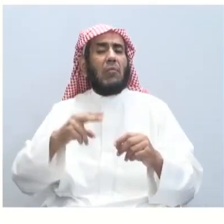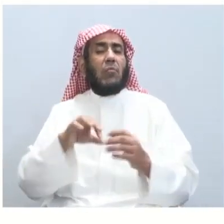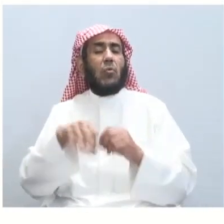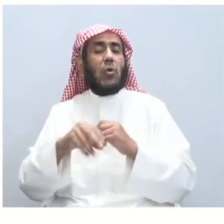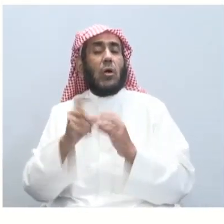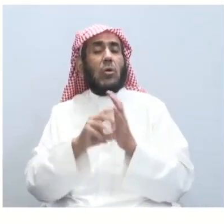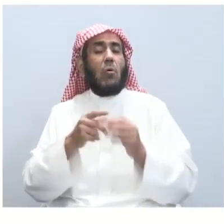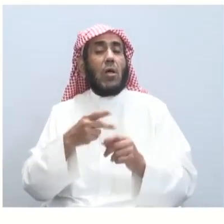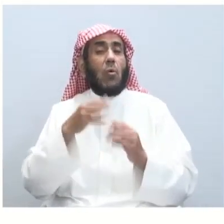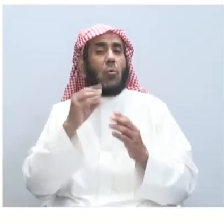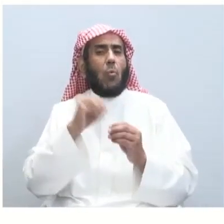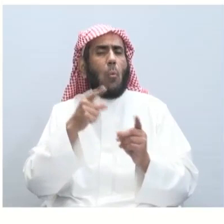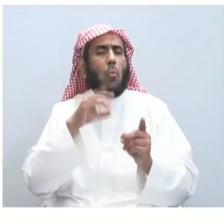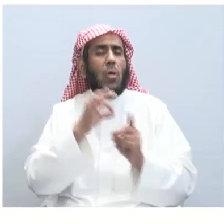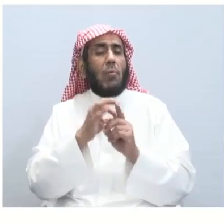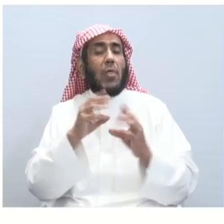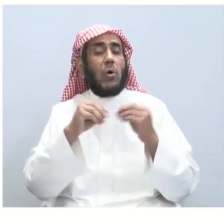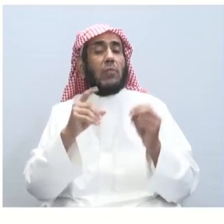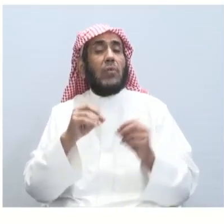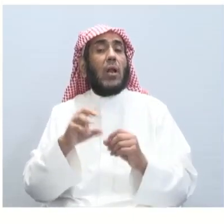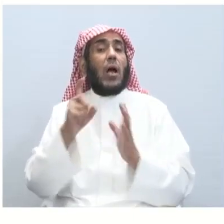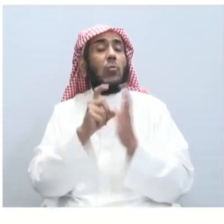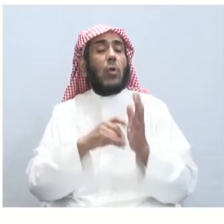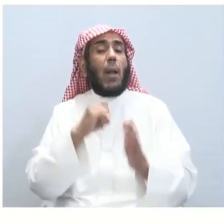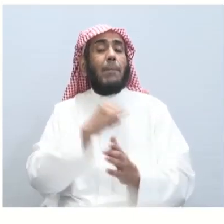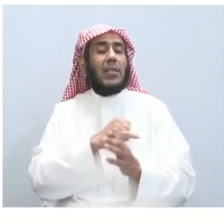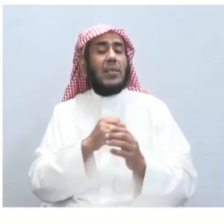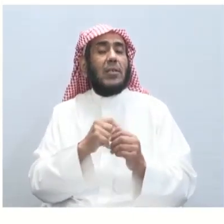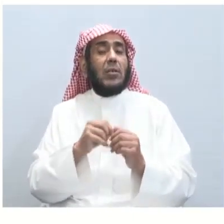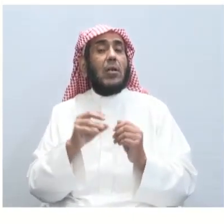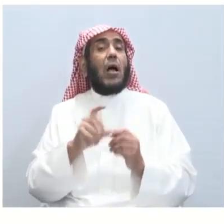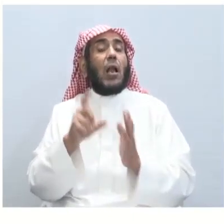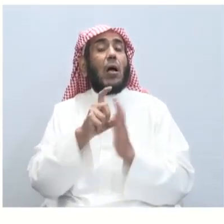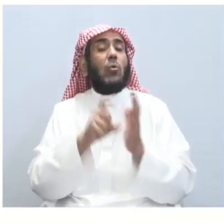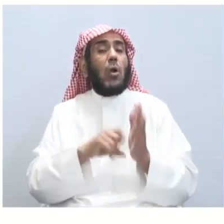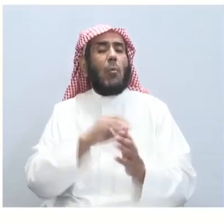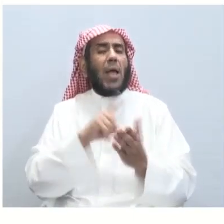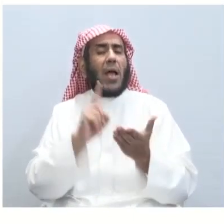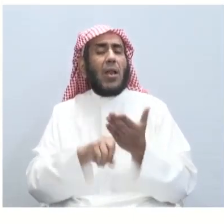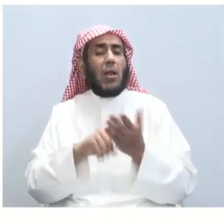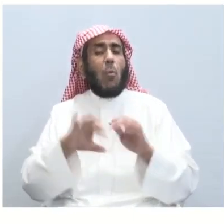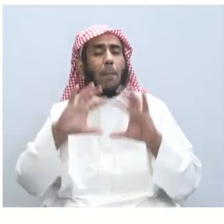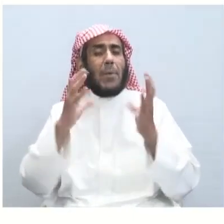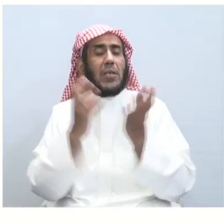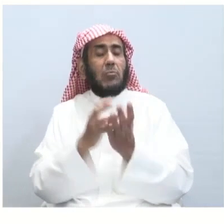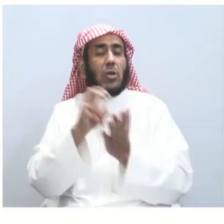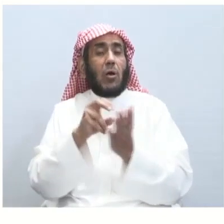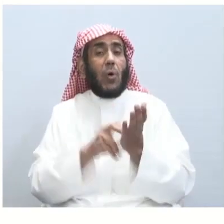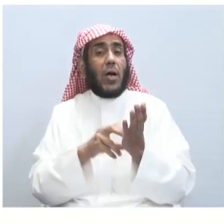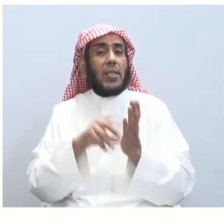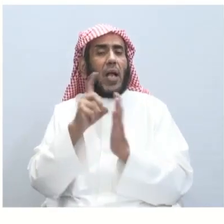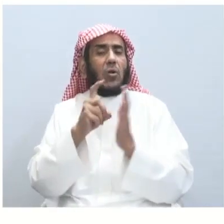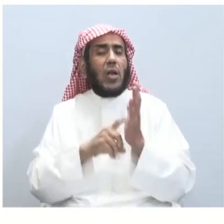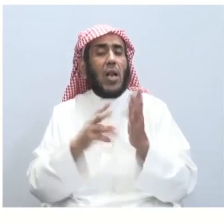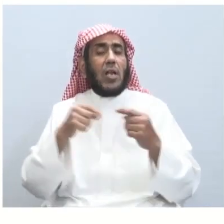وفي ضوء ذلك ماذا يعرف القانون المدني يعرف القانون المدني بانه مجموعه القواعد القانونيه